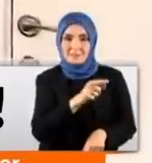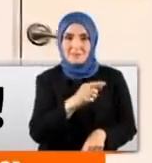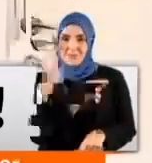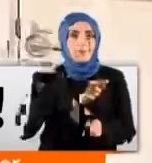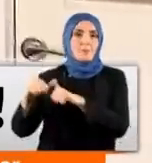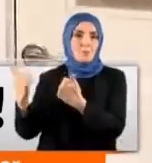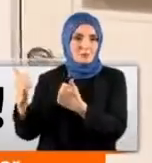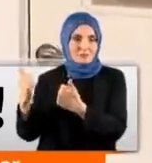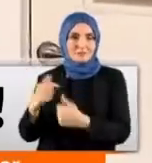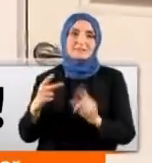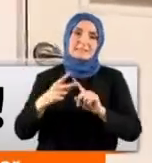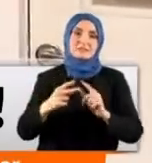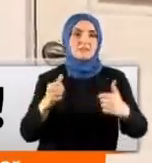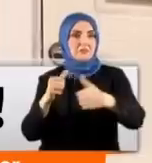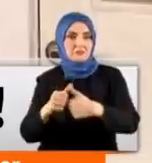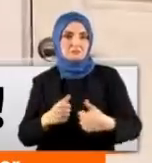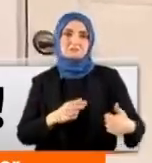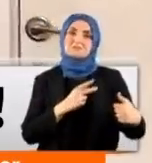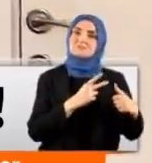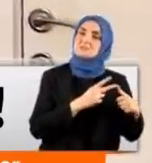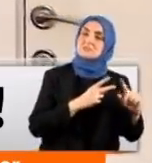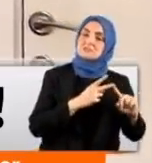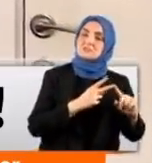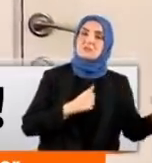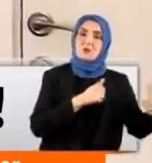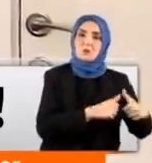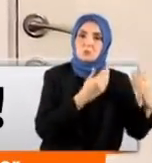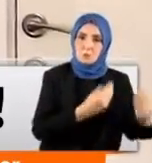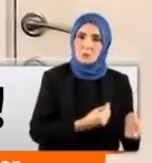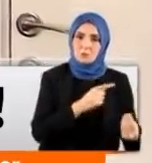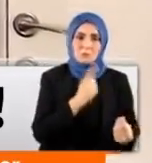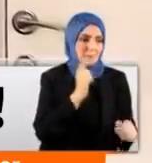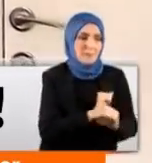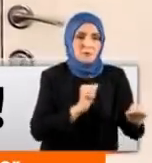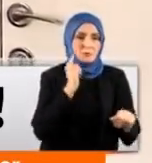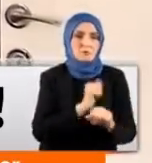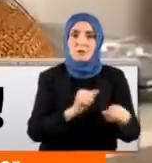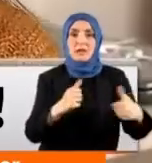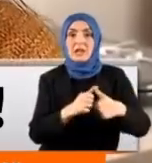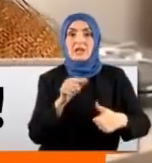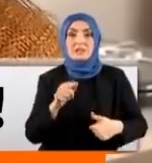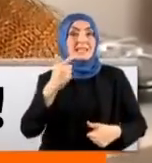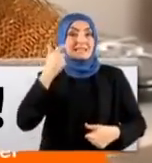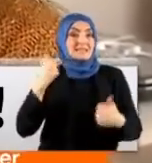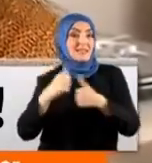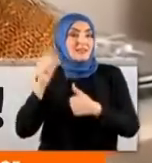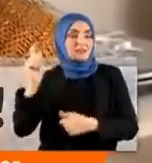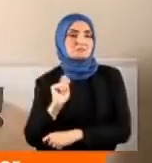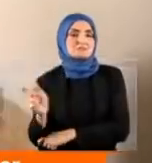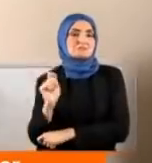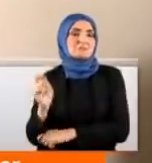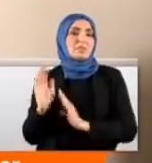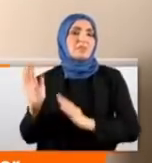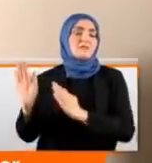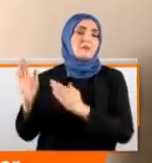zorunda olduğu için onlar da mağduriyet yaşıyor ve bu nafaka durumunun bir an önce düzenlenmesini istiyorlar. 900 lira ödemekle mükellefiz.